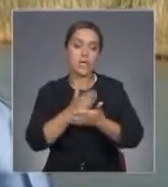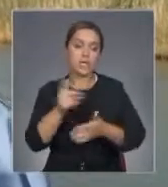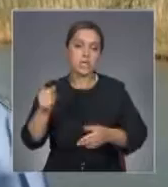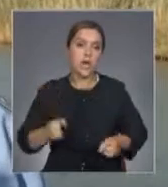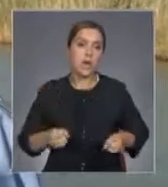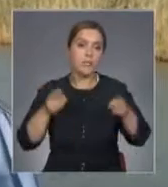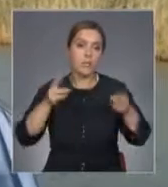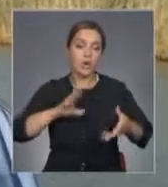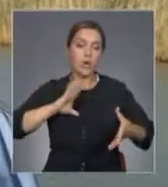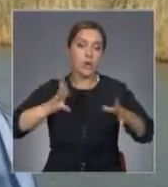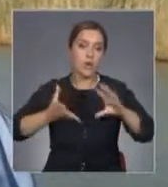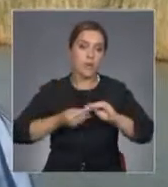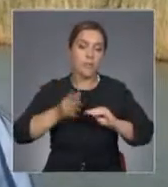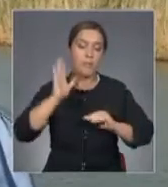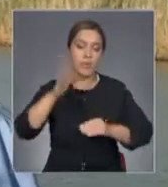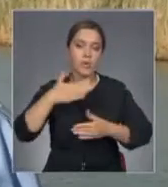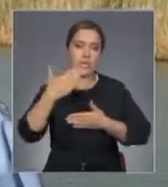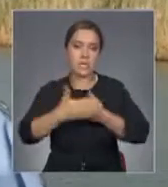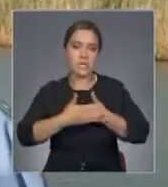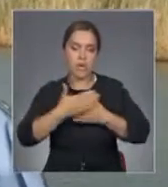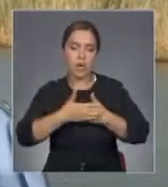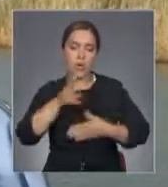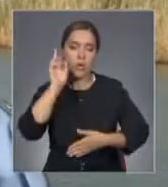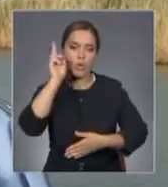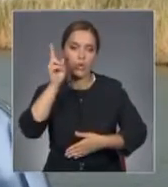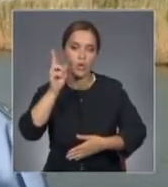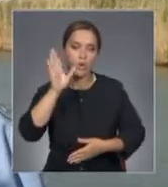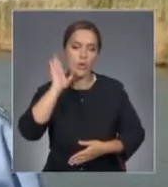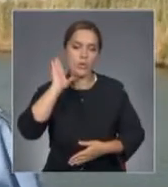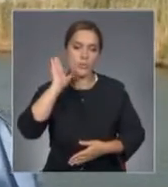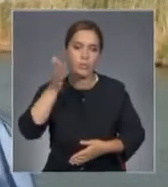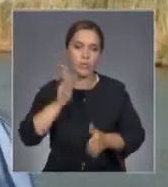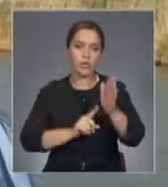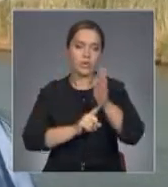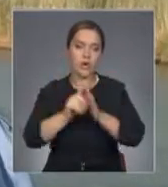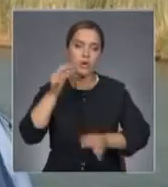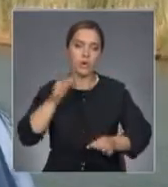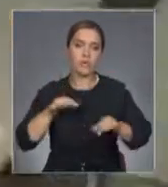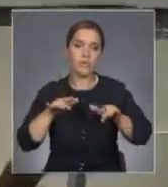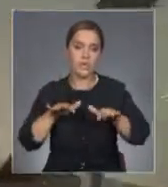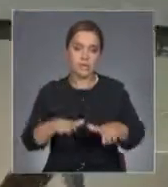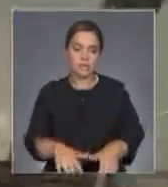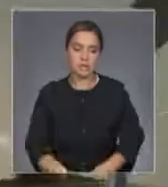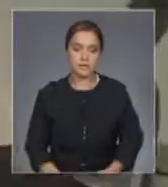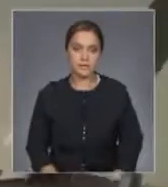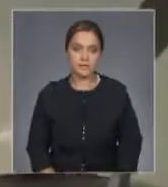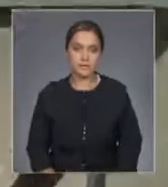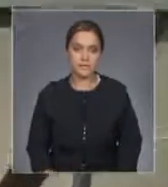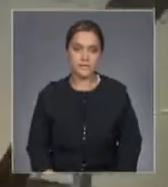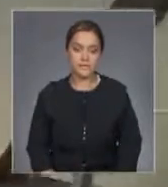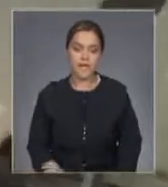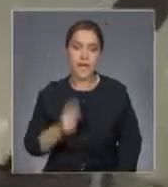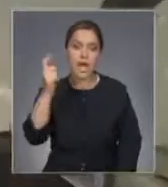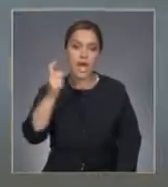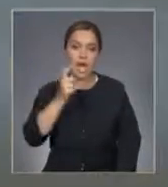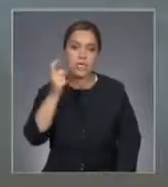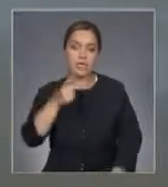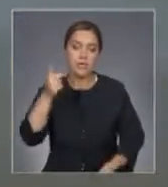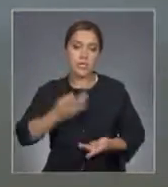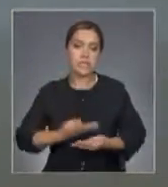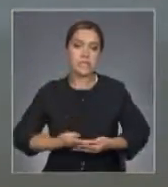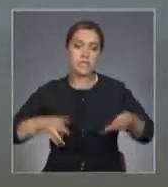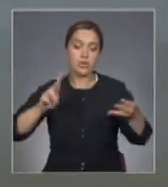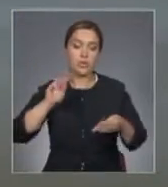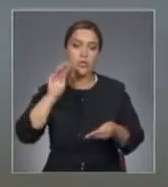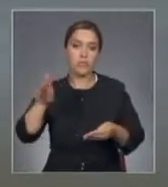результатам расследования будут приняты меры реагирования, вплоть до возбуждения уголовного дела. Хозяева сетей и ловушек оказались